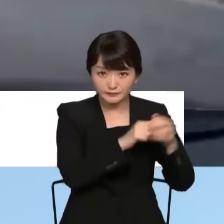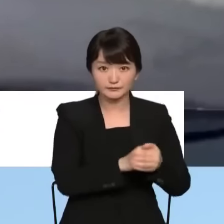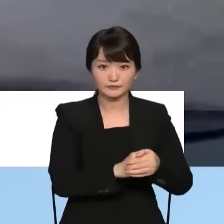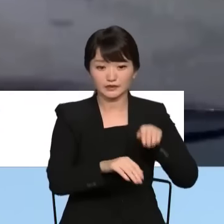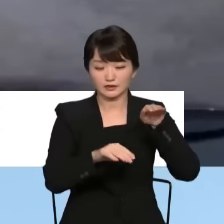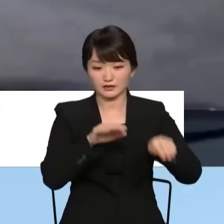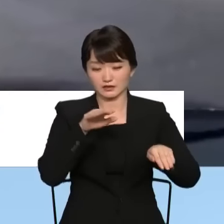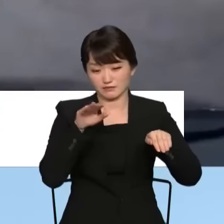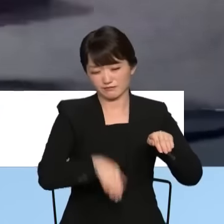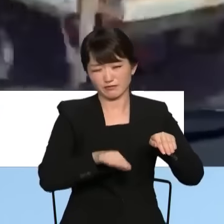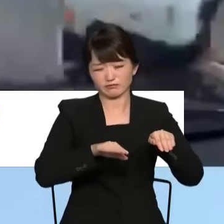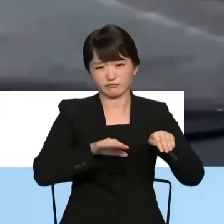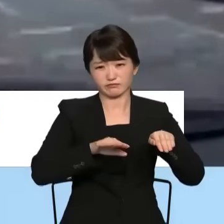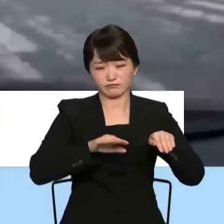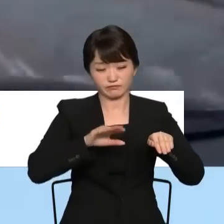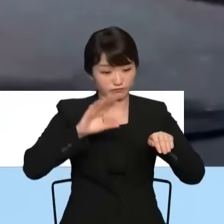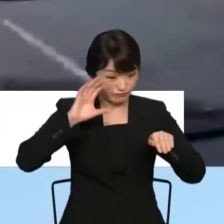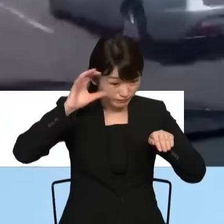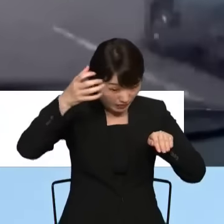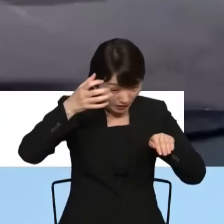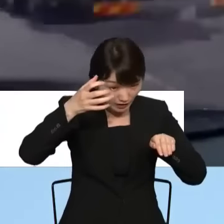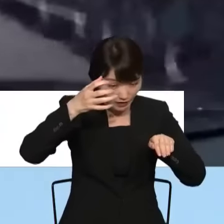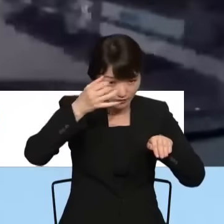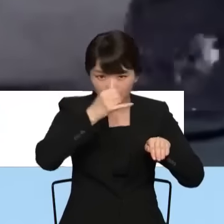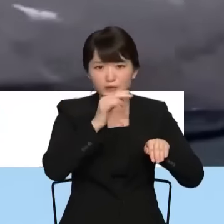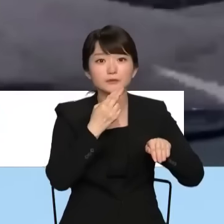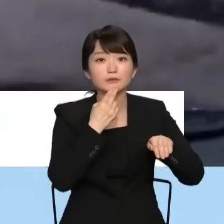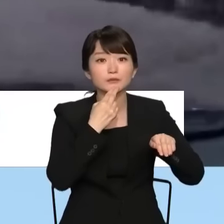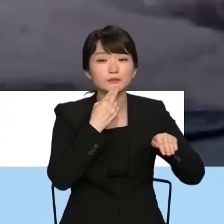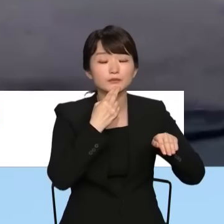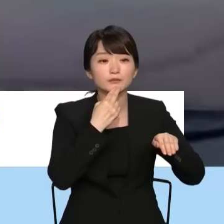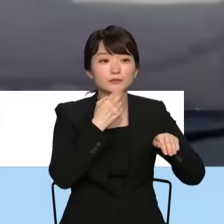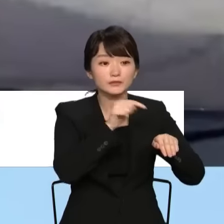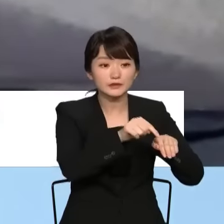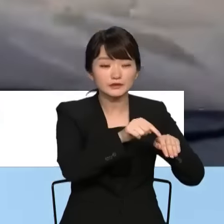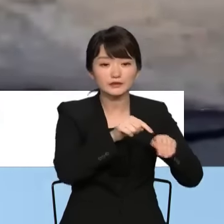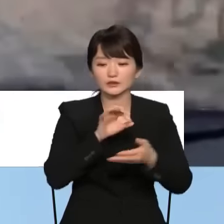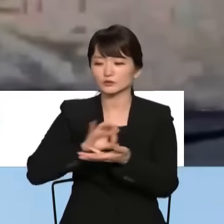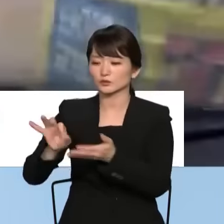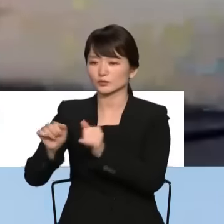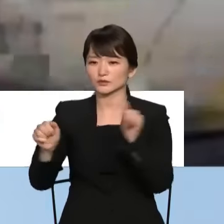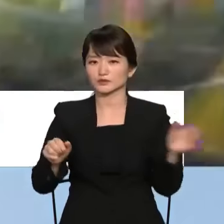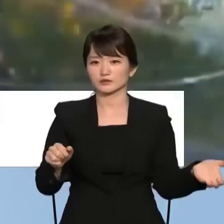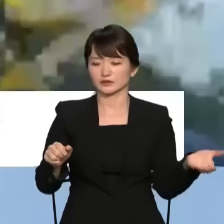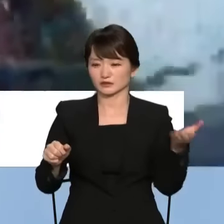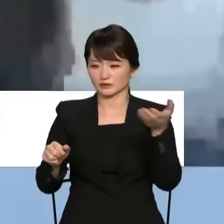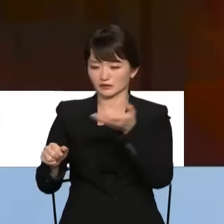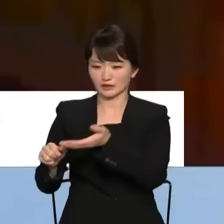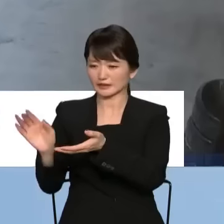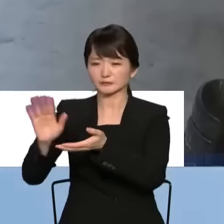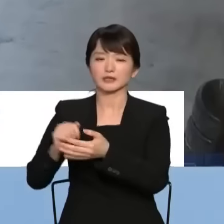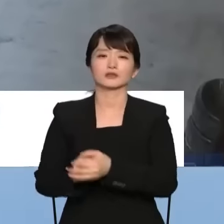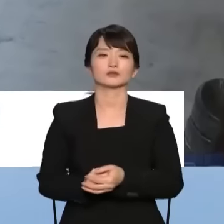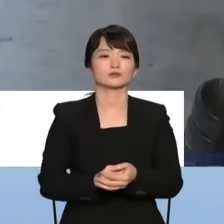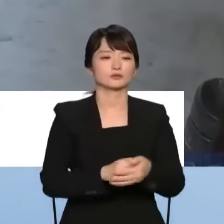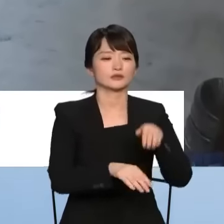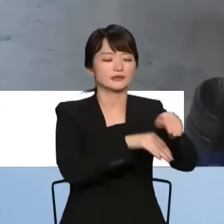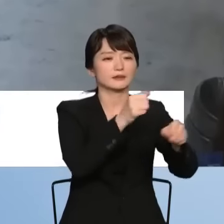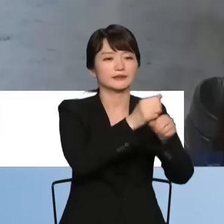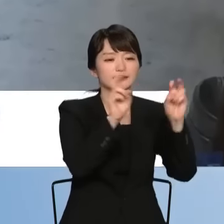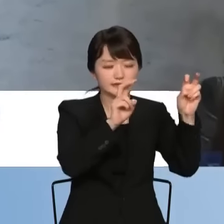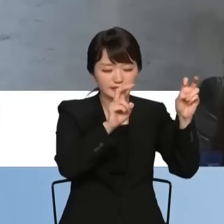입증하도록 어 소비자에서 제조사로 어 입증을 전환하자는 개정 아니고 입증 책임을 전환하자네 입증